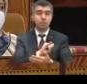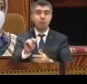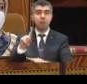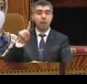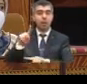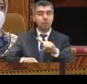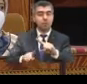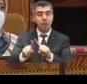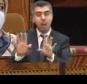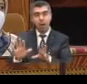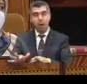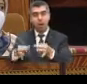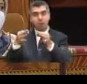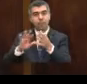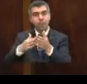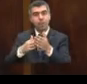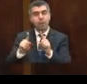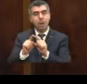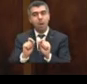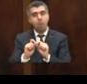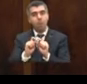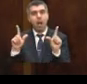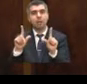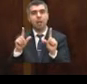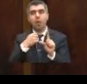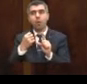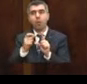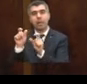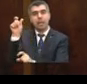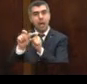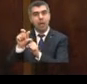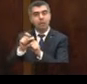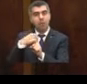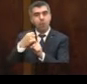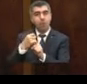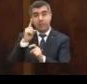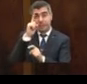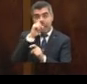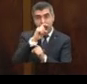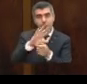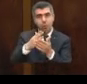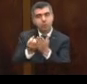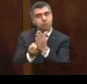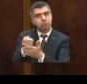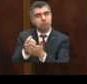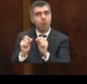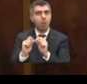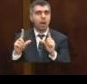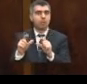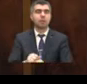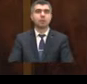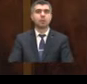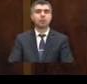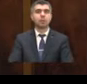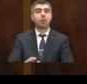الحلول الممكنة، ومصارحة المواطنين حتى بالحلول القاسية في الظروف الاستثنائية. ولذا وجب علينا